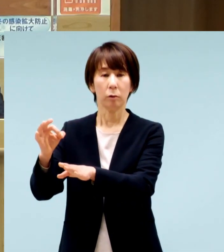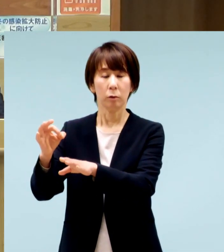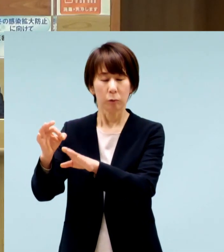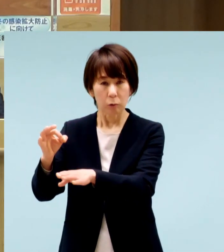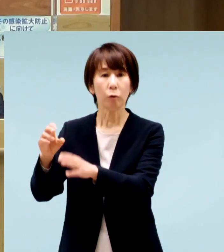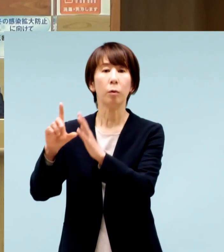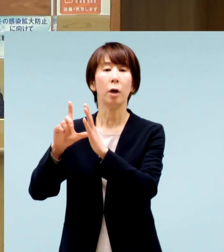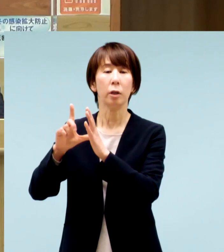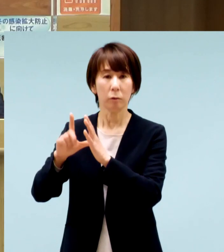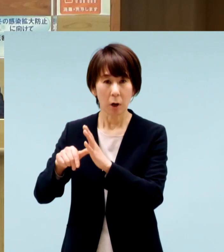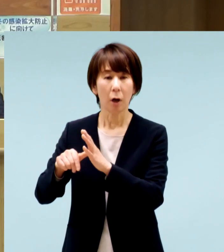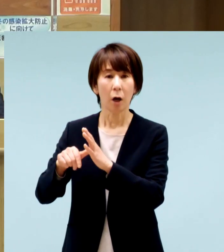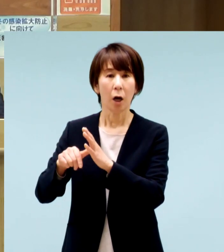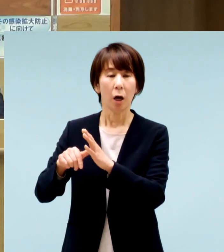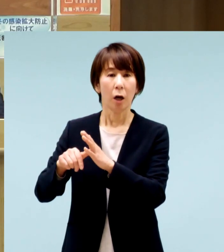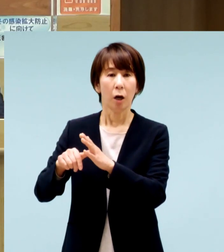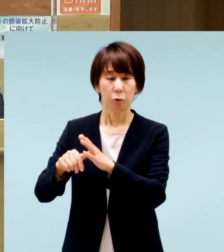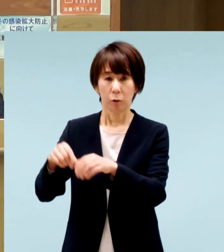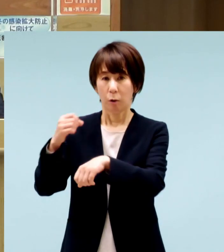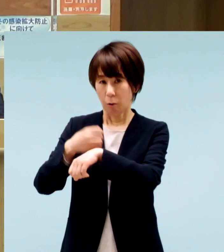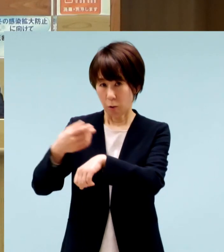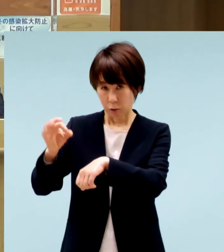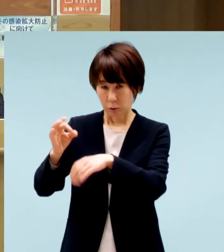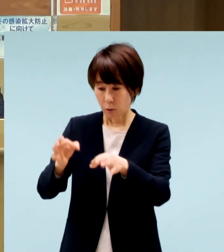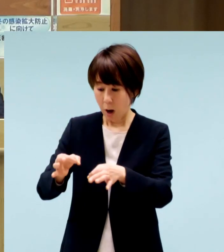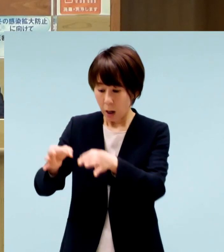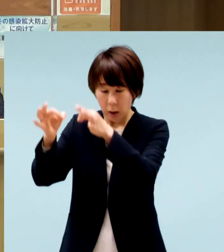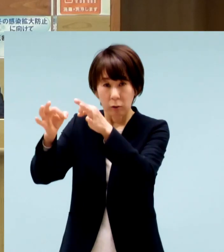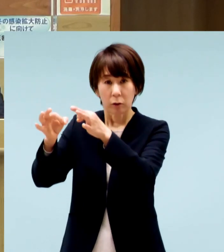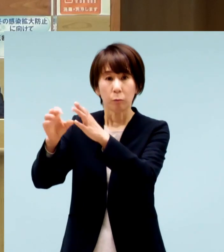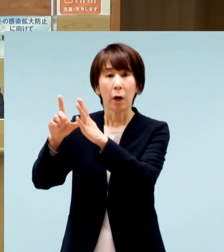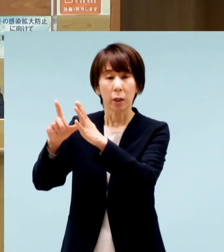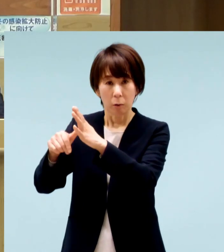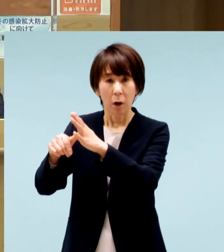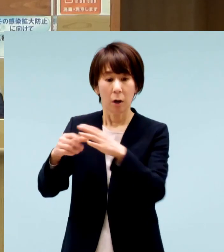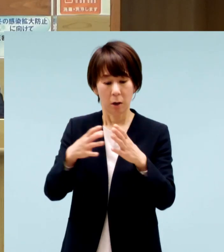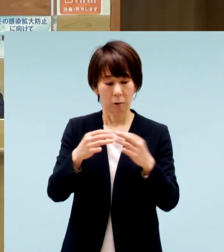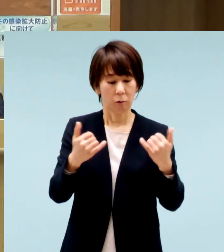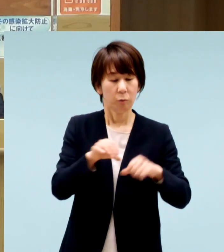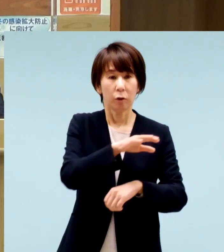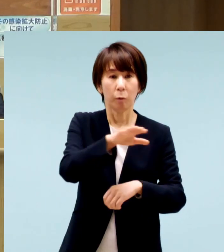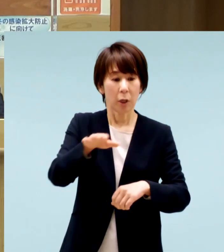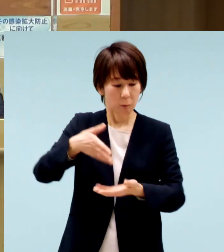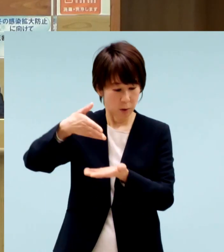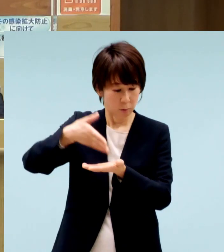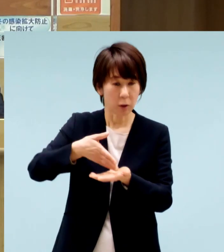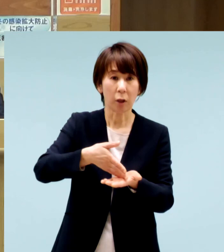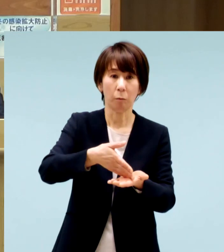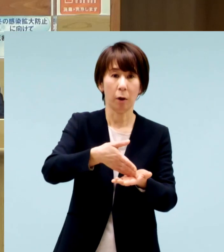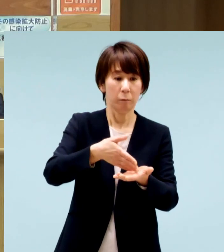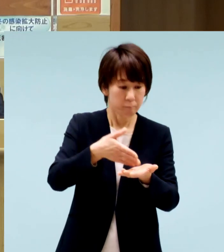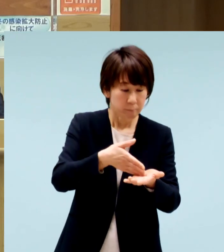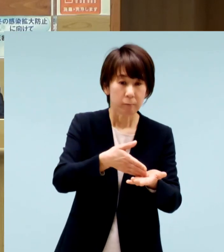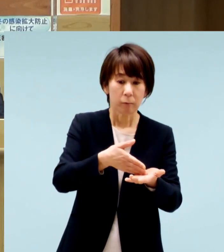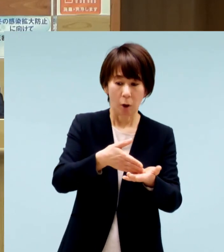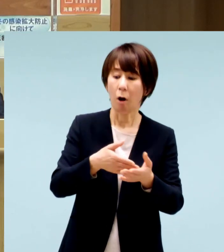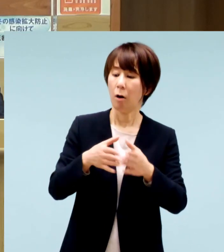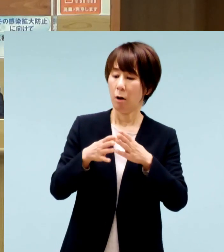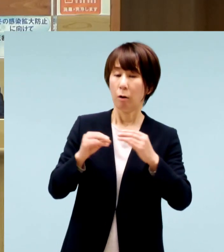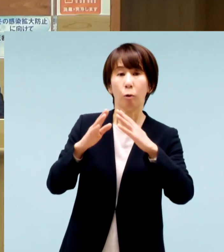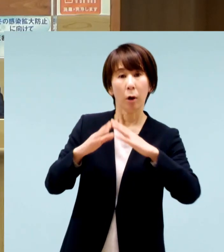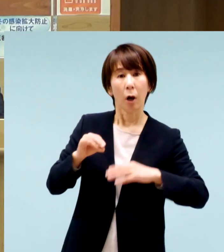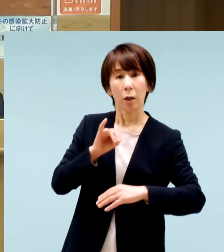まあ、ちゃんと報酬を上げるっていう議論をして国民の皆さんにしっかりお話をして、国会議員の報酬少ない